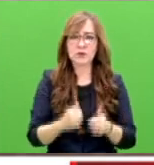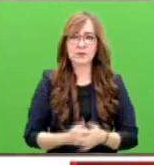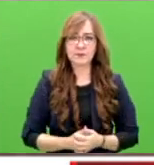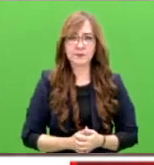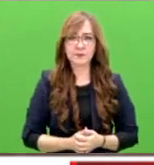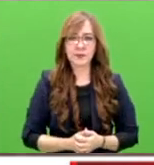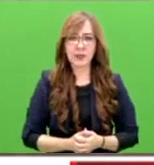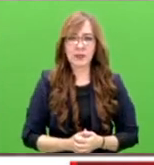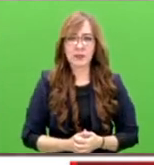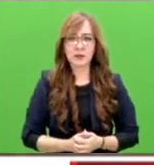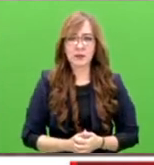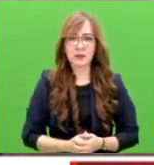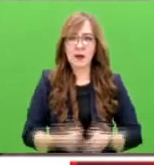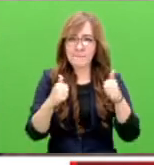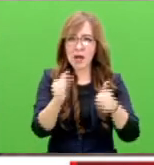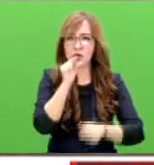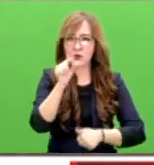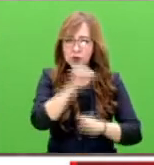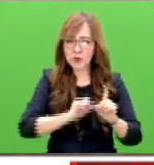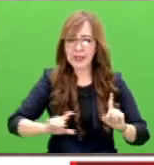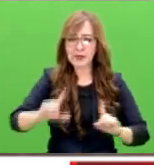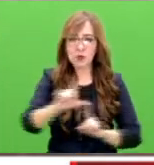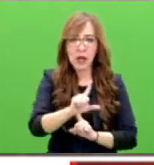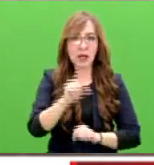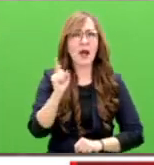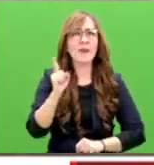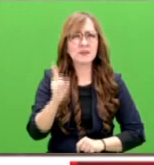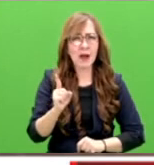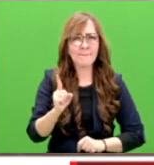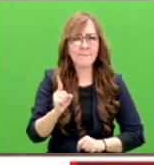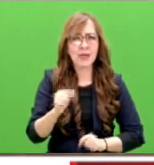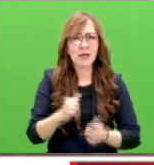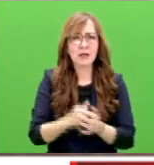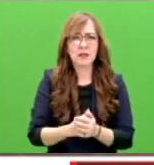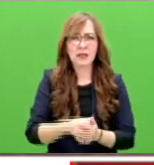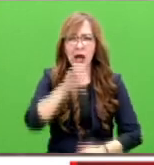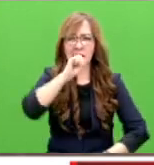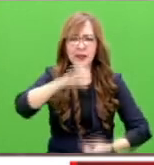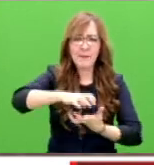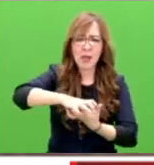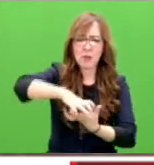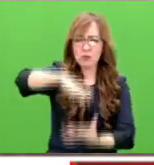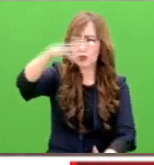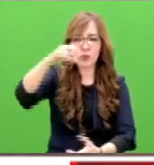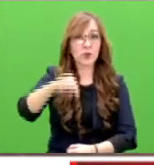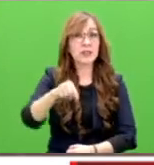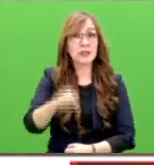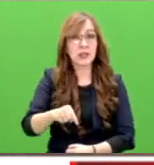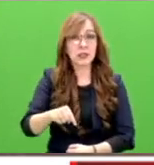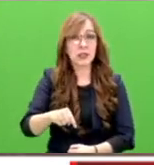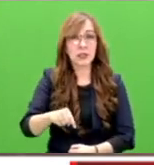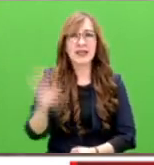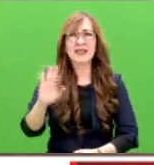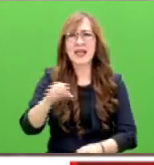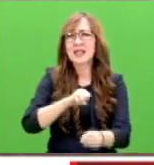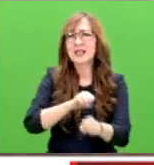lebih ramah lingkungan kalau saya perhatiin. Karena kondisinya dengan penumpukan overloadnya di TPA Sarimukti ini tidak hanya berdampak dari rasa